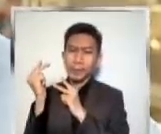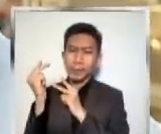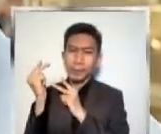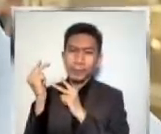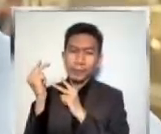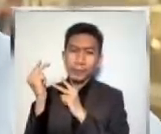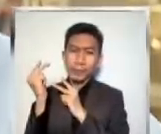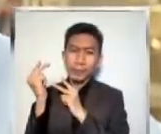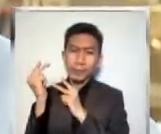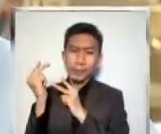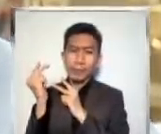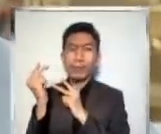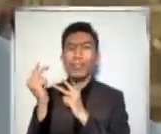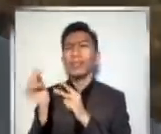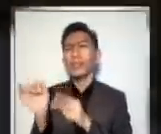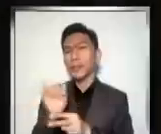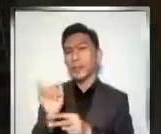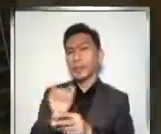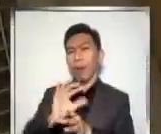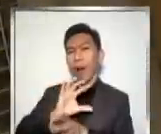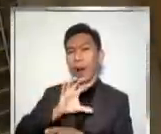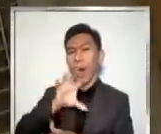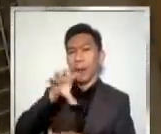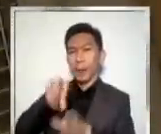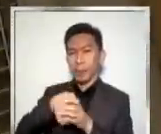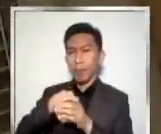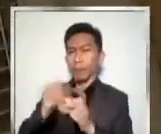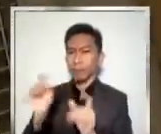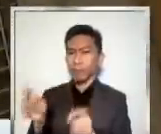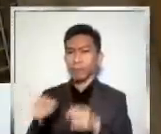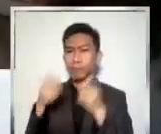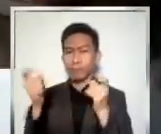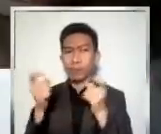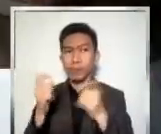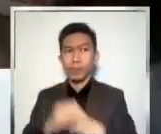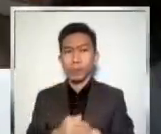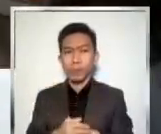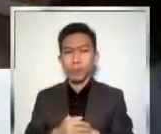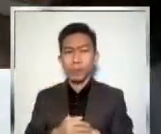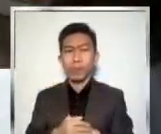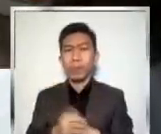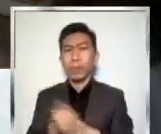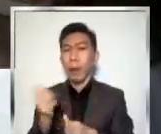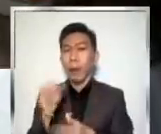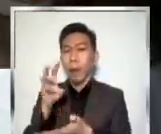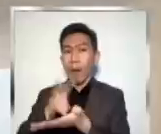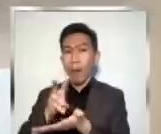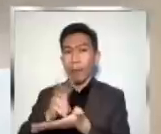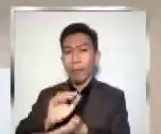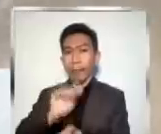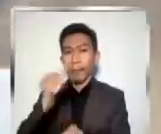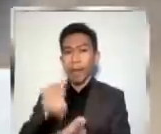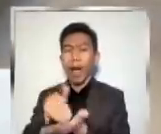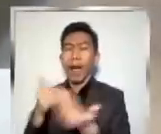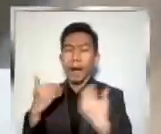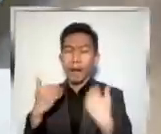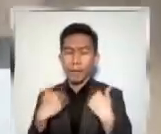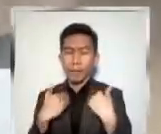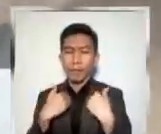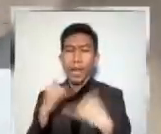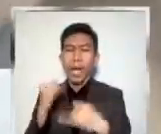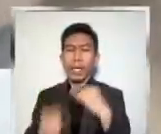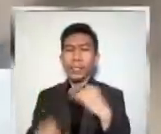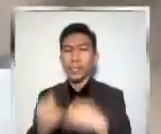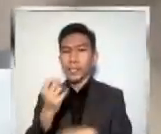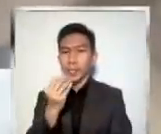makiisa sa mga pagdiriwang na ito. Ang Arnold Jansen Kalinga Center nagdaos ng Last Supper Mass at hinugasan pa rin ng pari ang mga paa